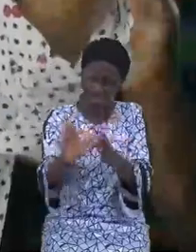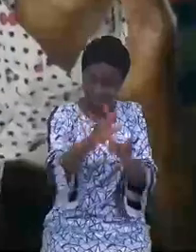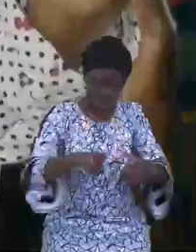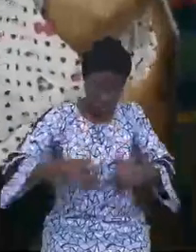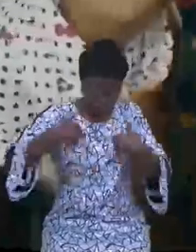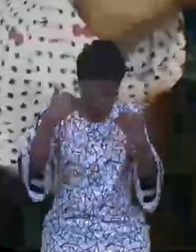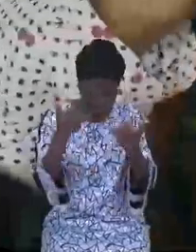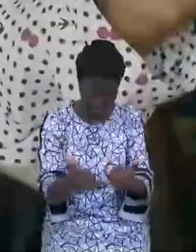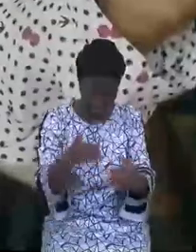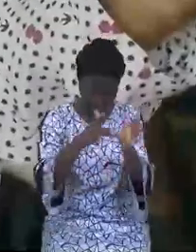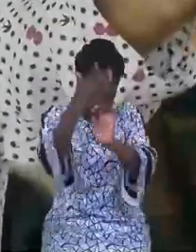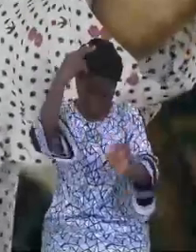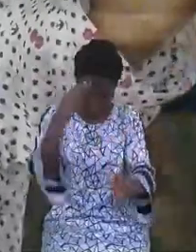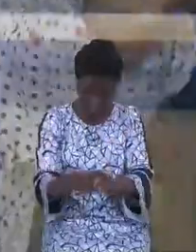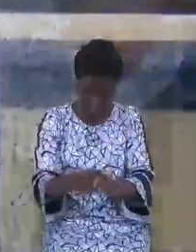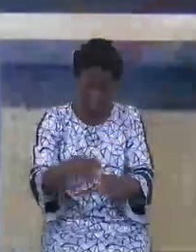maintenant.